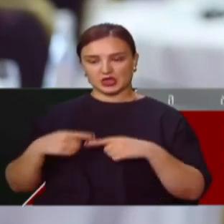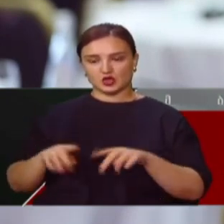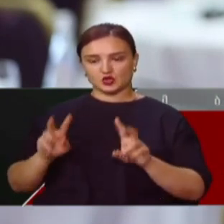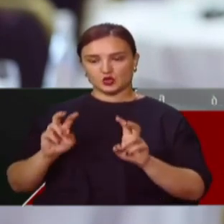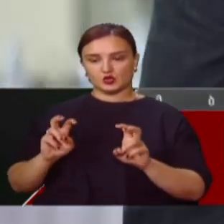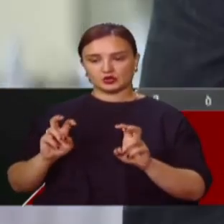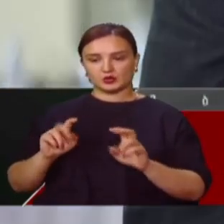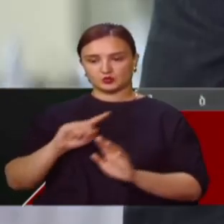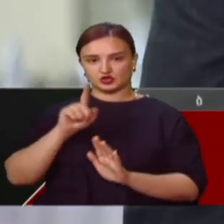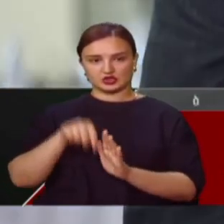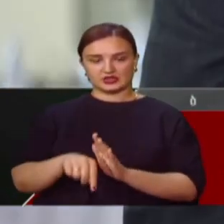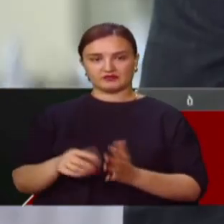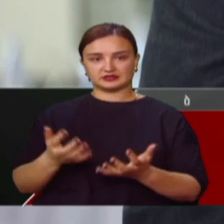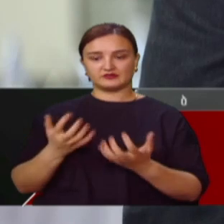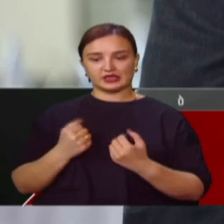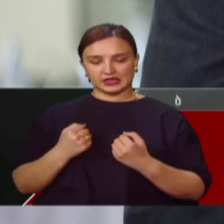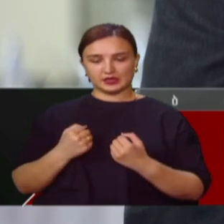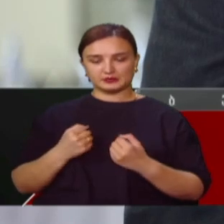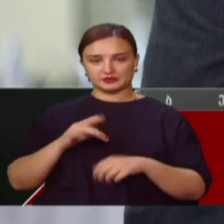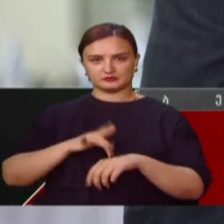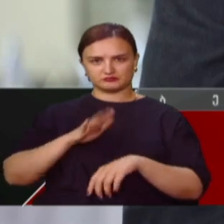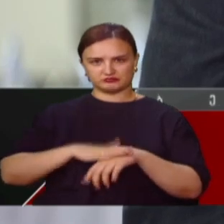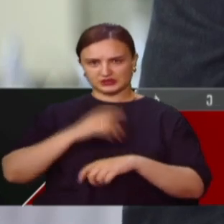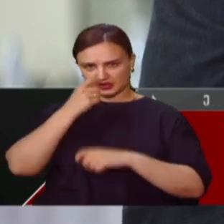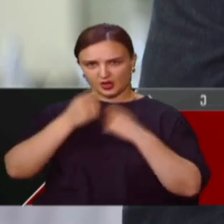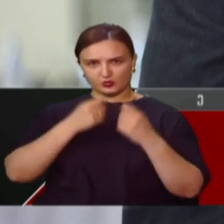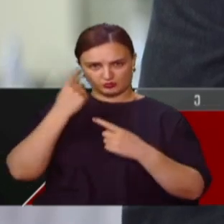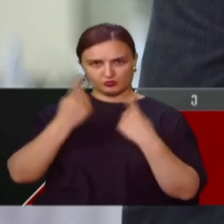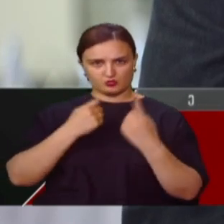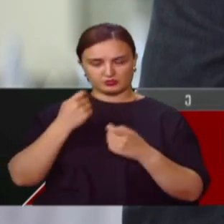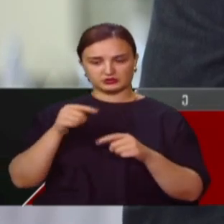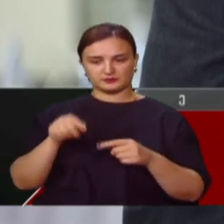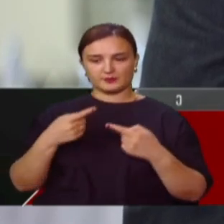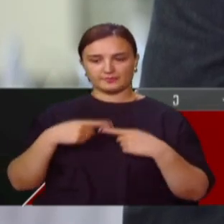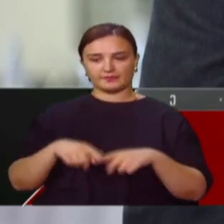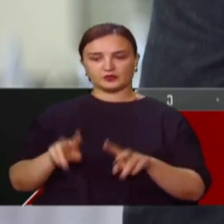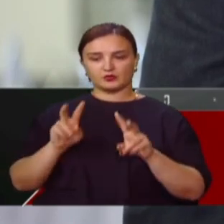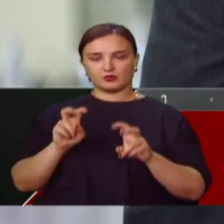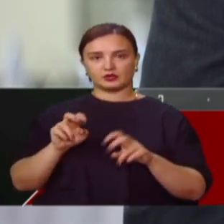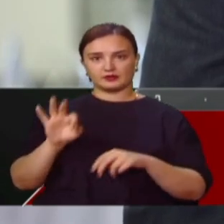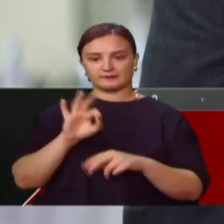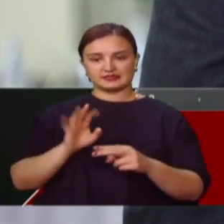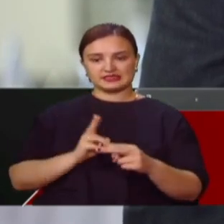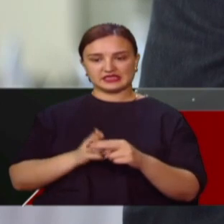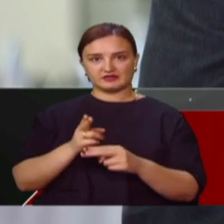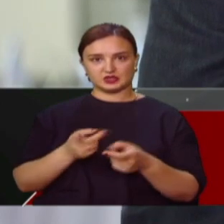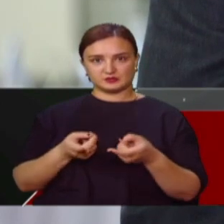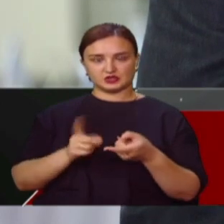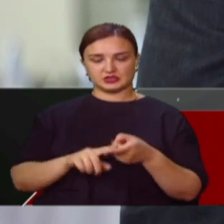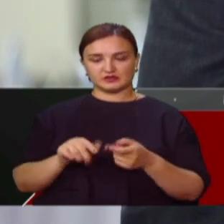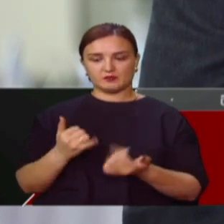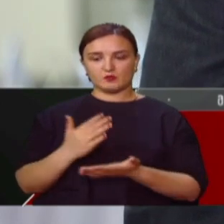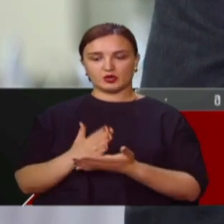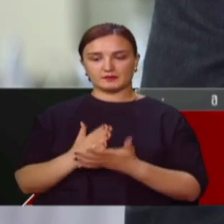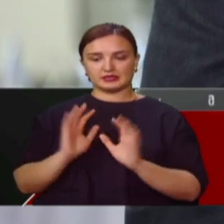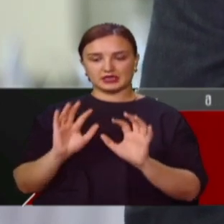ტექნოლოგიურ ინტერვენციას. ვიღებთ ამომწურავ ინფორმაციას იმ ტექნოლოგიური ინტერვენციების შესახებ, რომელიც მოქმედი